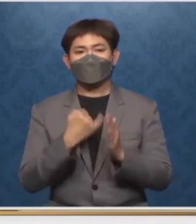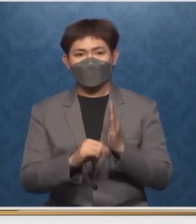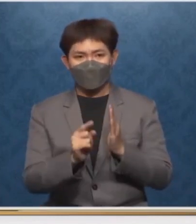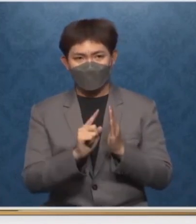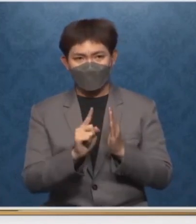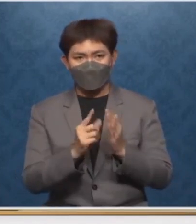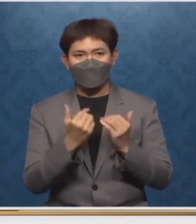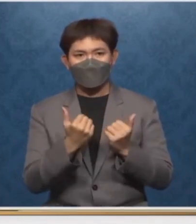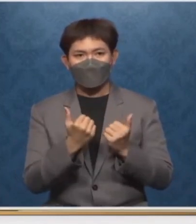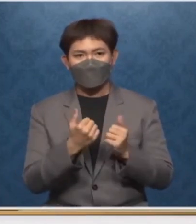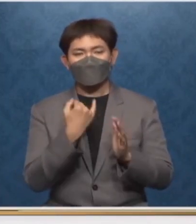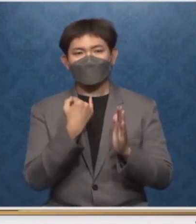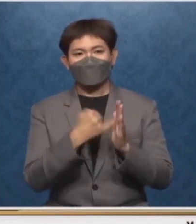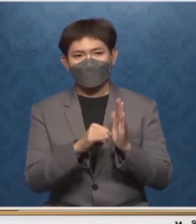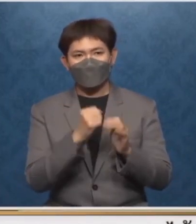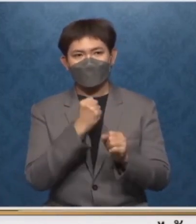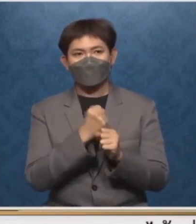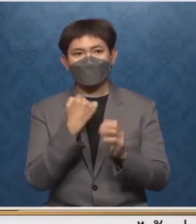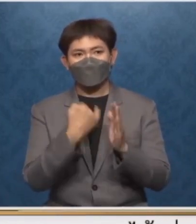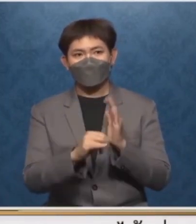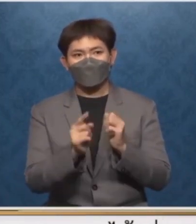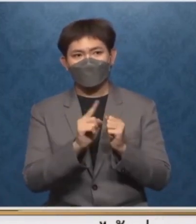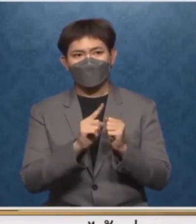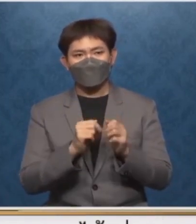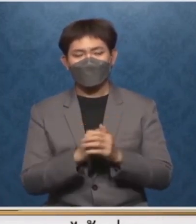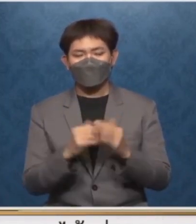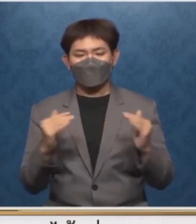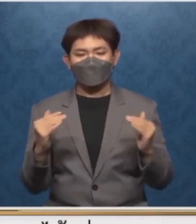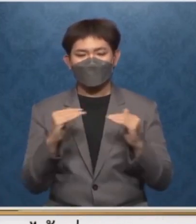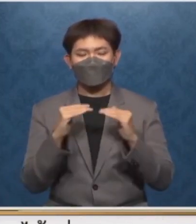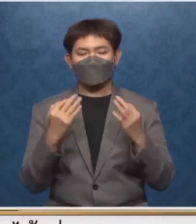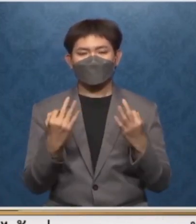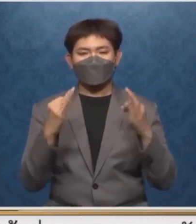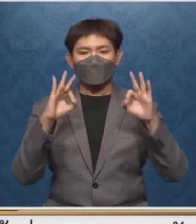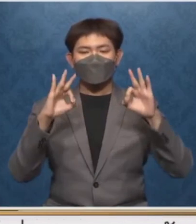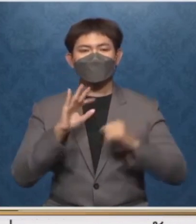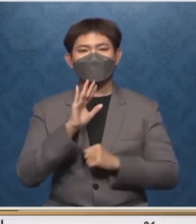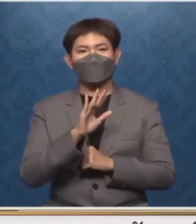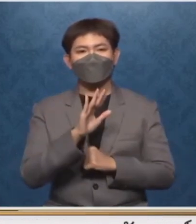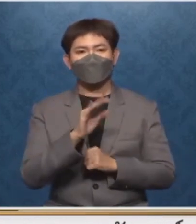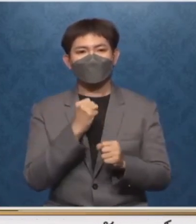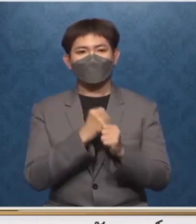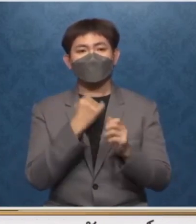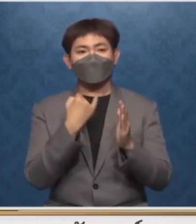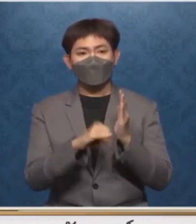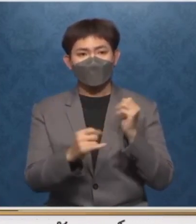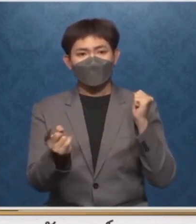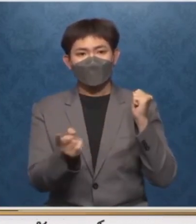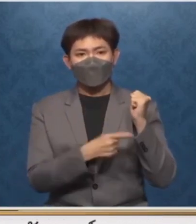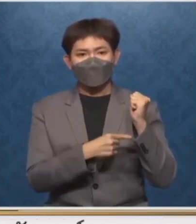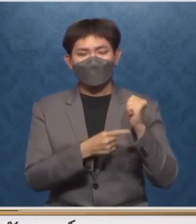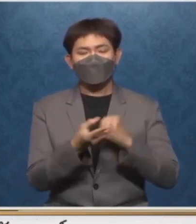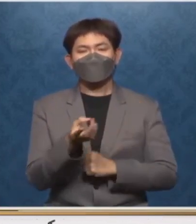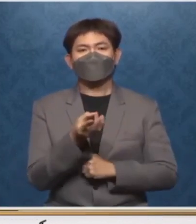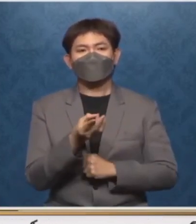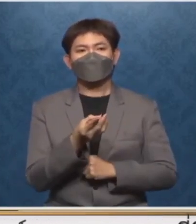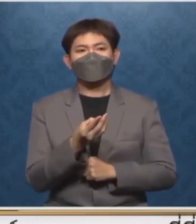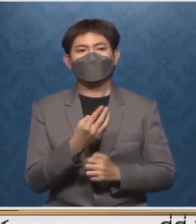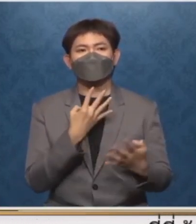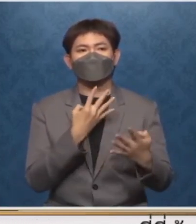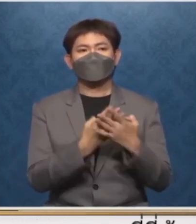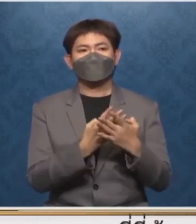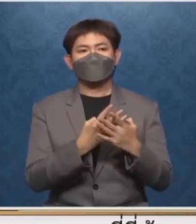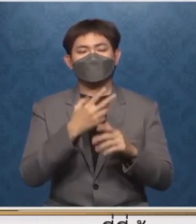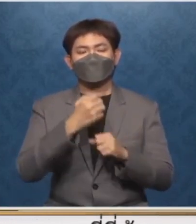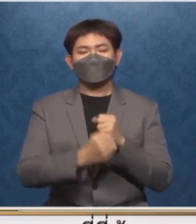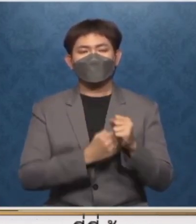นี้ก็จะเป็นความผิดที่เป็นฐานความผิดที่ละเมิดต่อเสรีภาพซึ่งเป็นฐานความผิดที่มีโทษที่อัตราต่ำมากคือจำคุกไม่เกิน